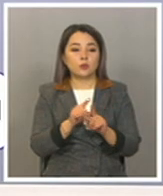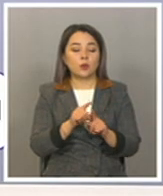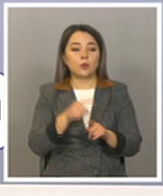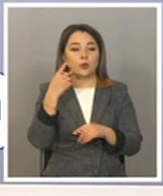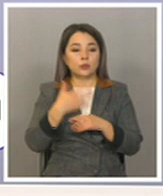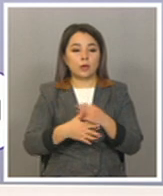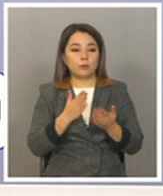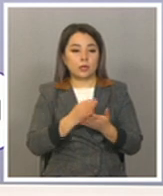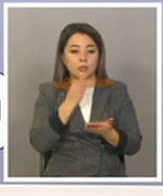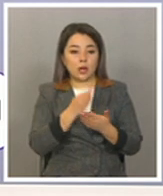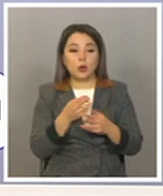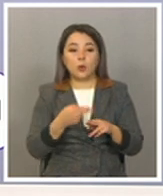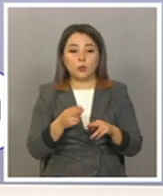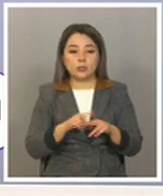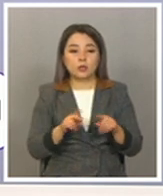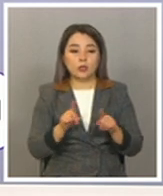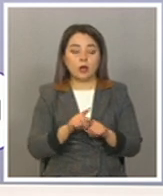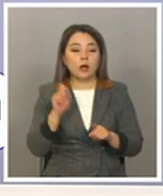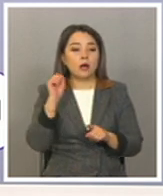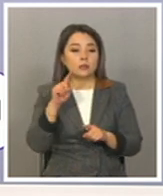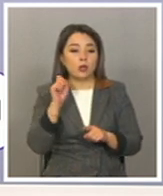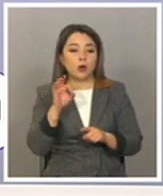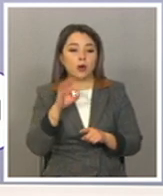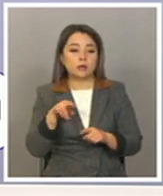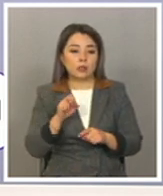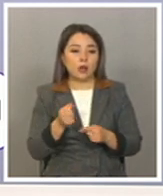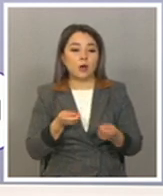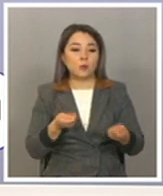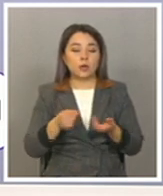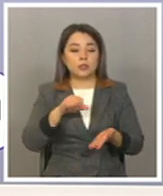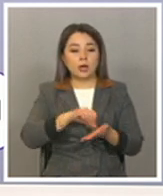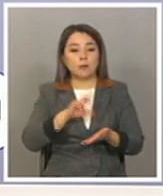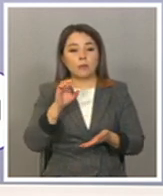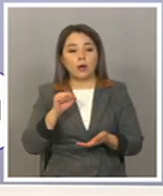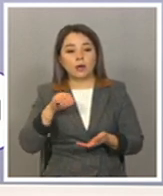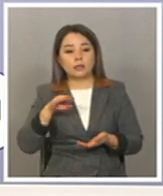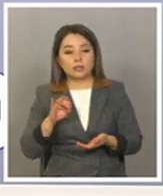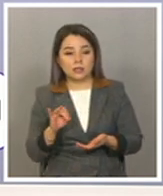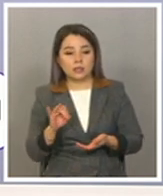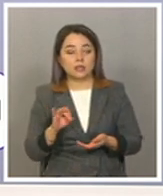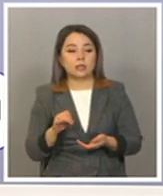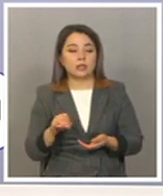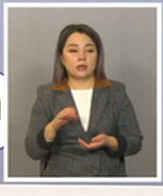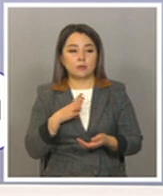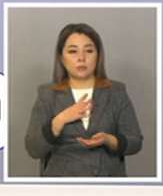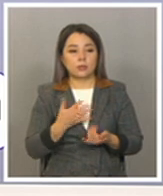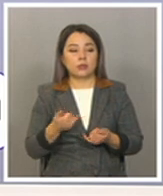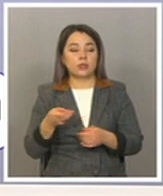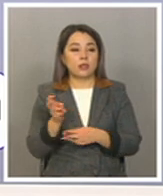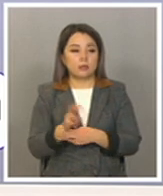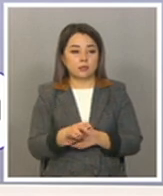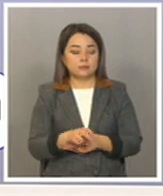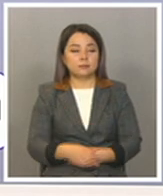болатын. Осылайша Алтын Орданың билігіне Батый келді.